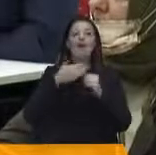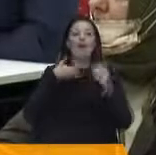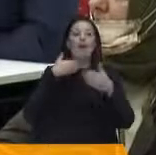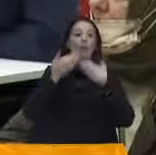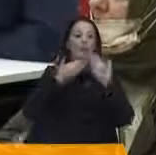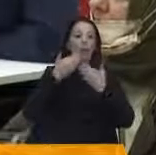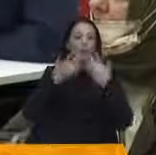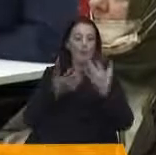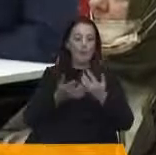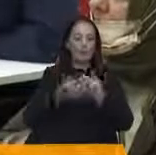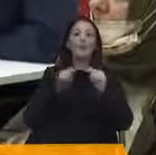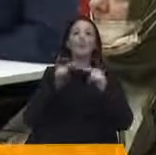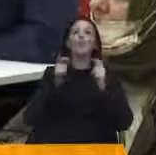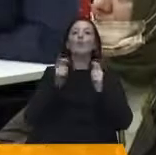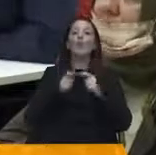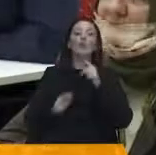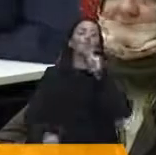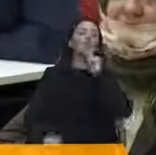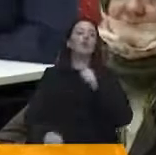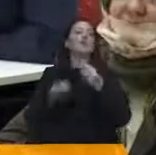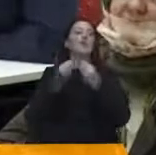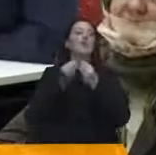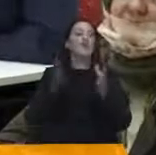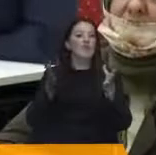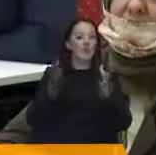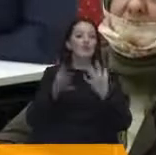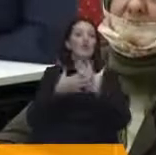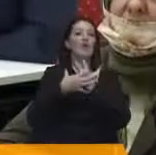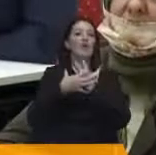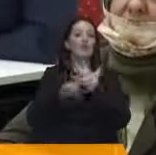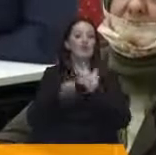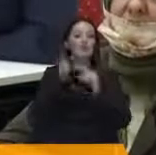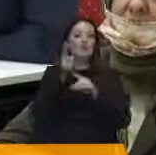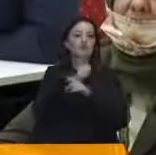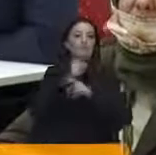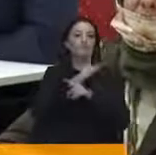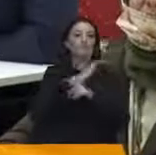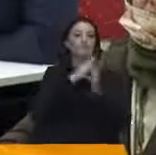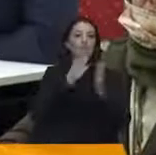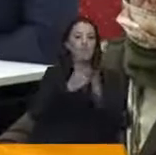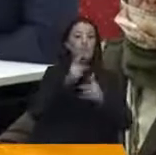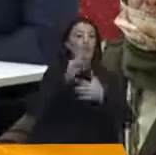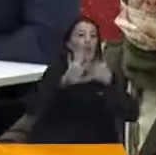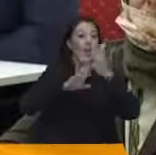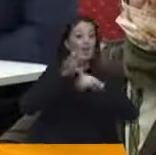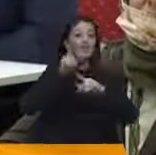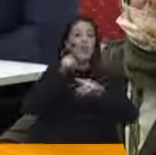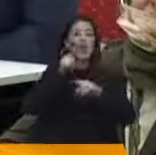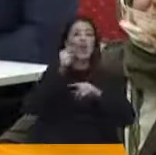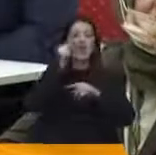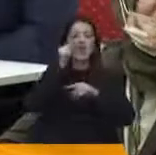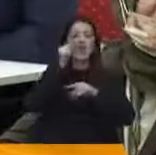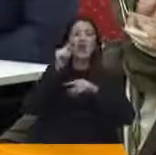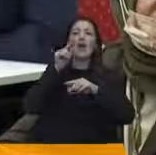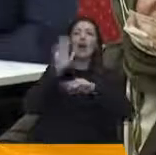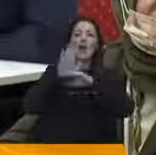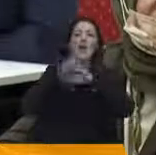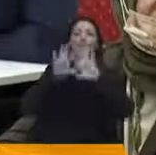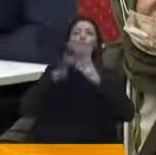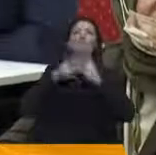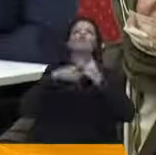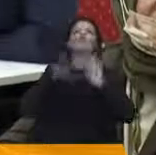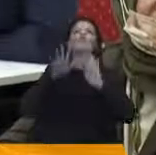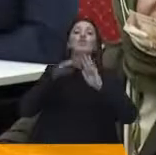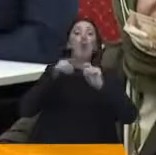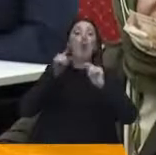anlatıyorum. Burada söz veriyoruz. Kayıtlara da geçiyor. Çayıra kesinlikle dokunulmayacak. Çayırın altına